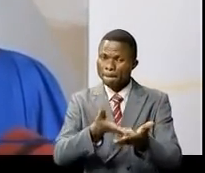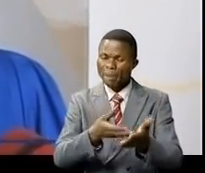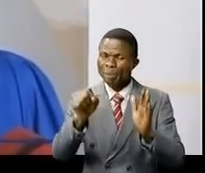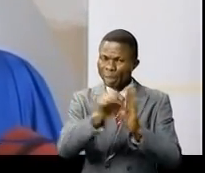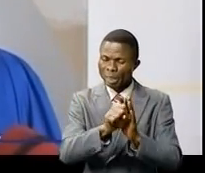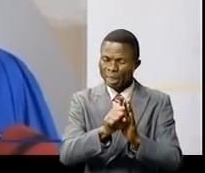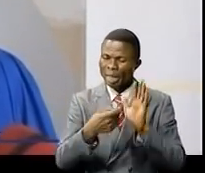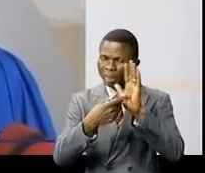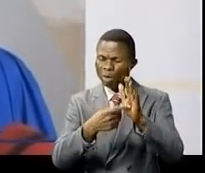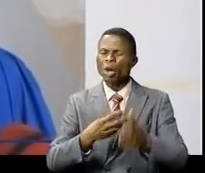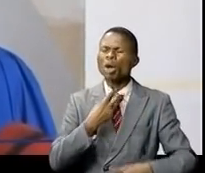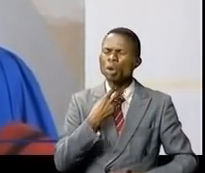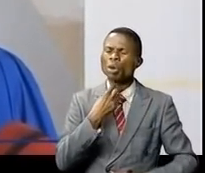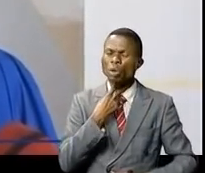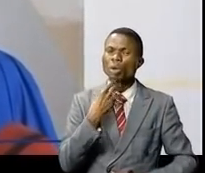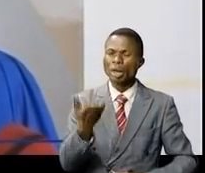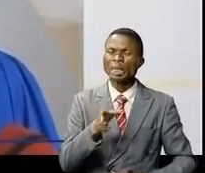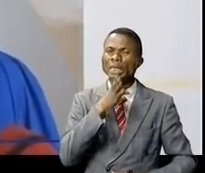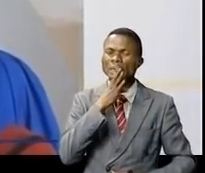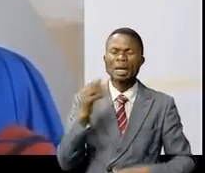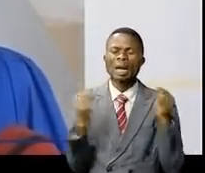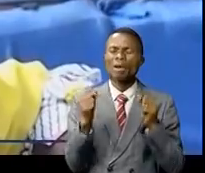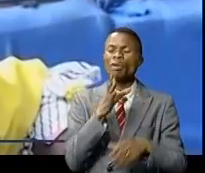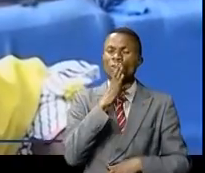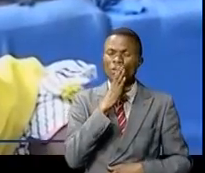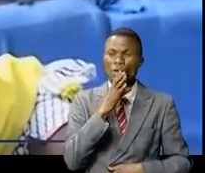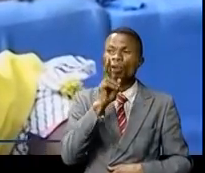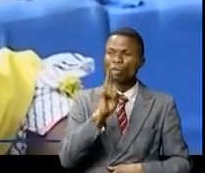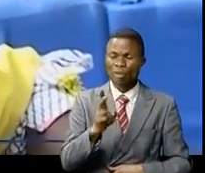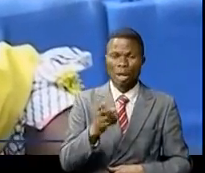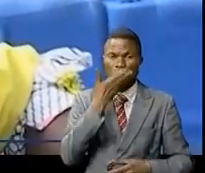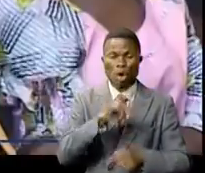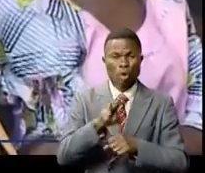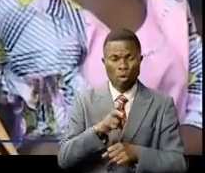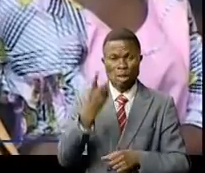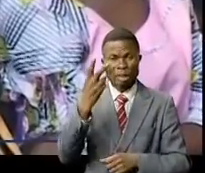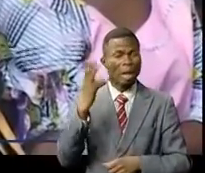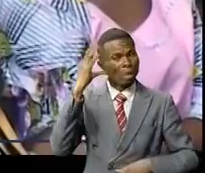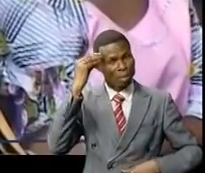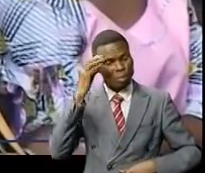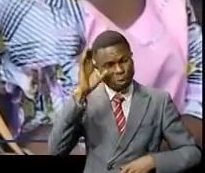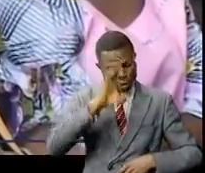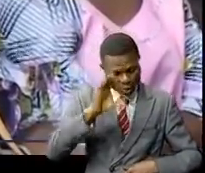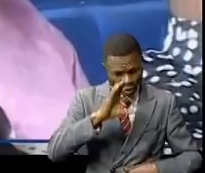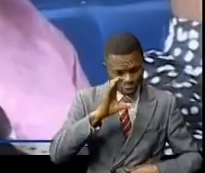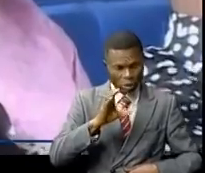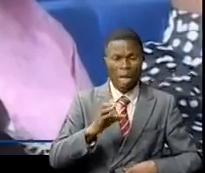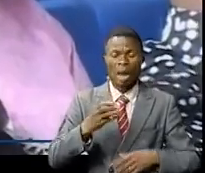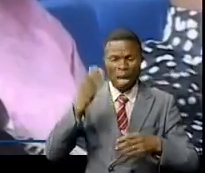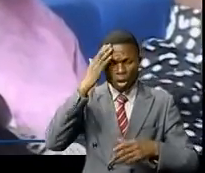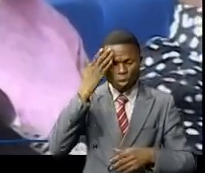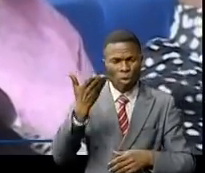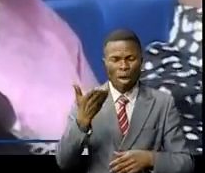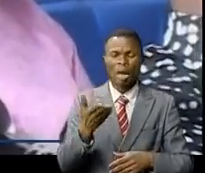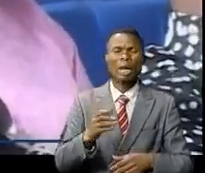penser notamment la toux qui traîne et la fièvre c'est vrai que maintenant la copie mais les deux maladies seront recherchés quand ces diagnostics et mais les craintes